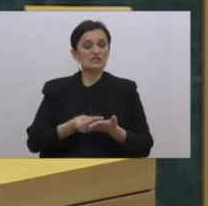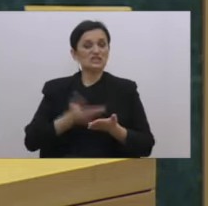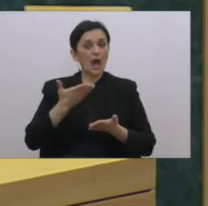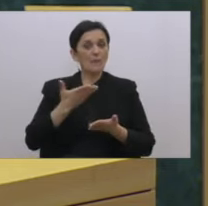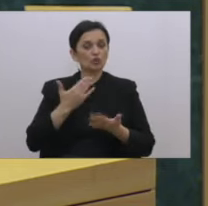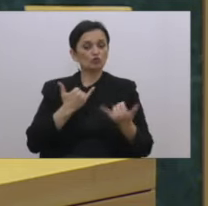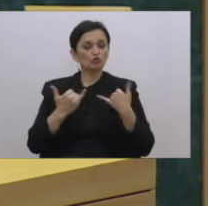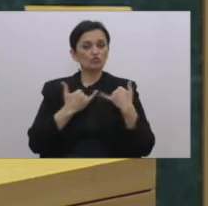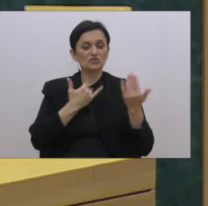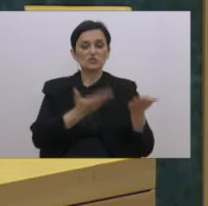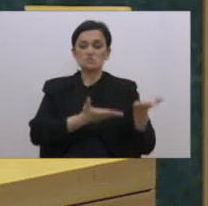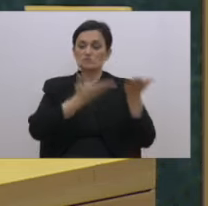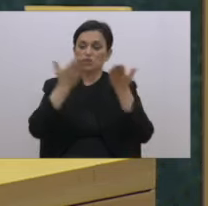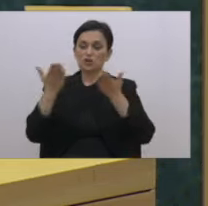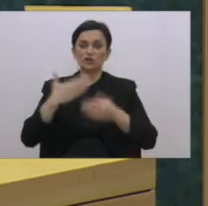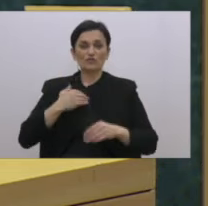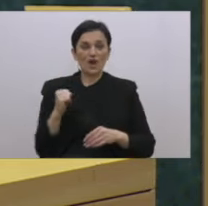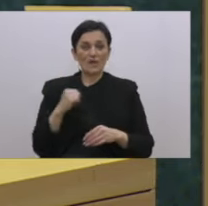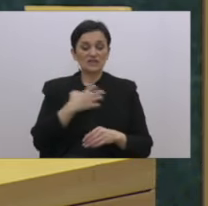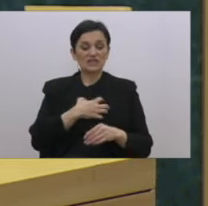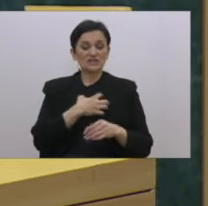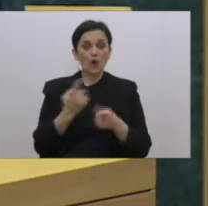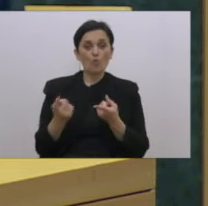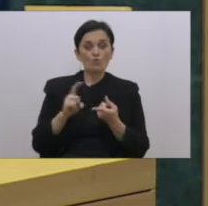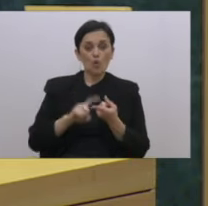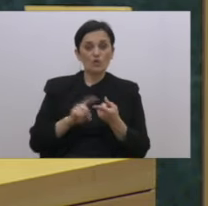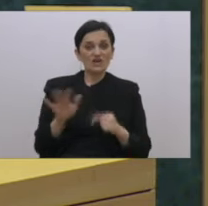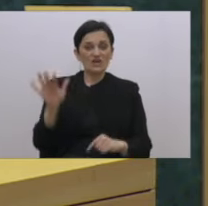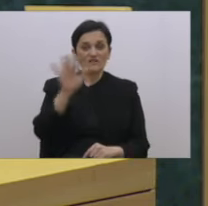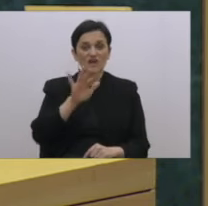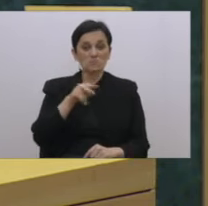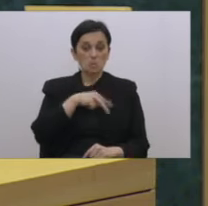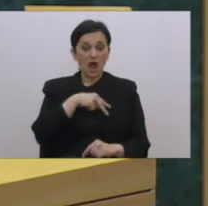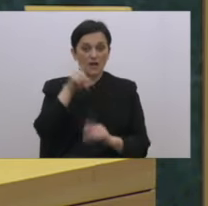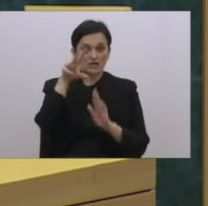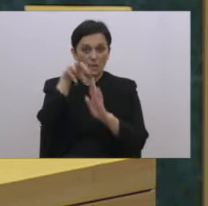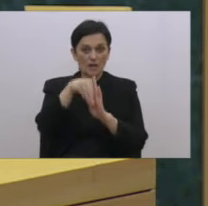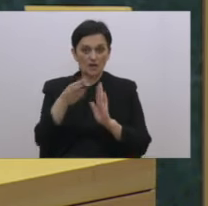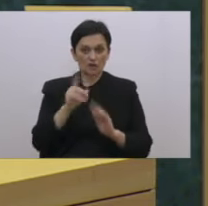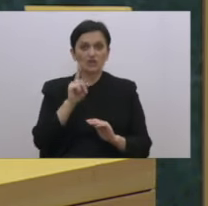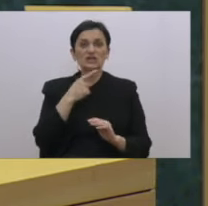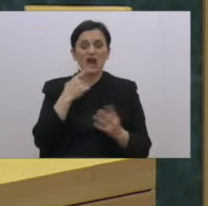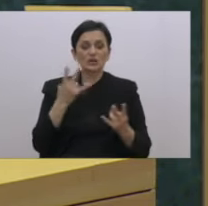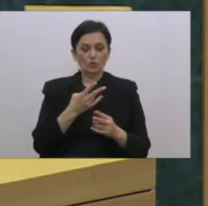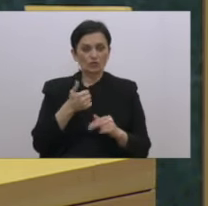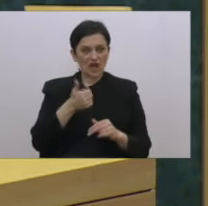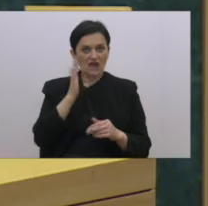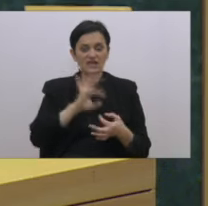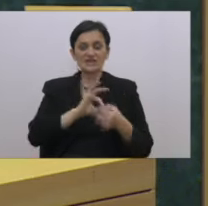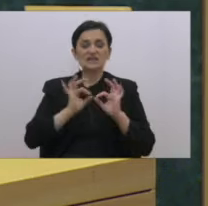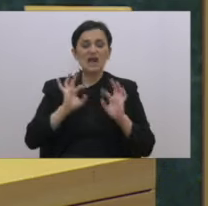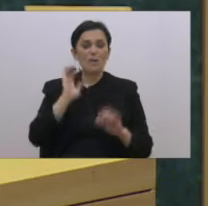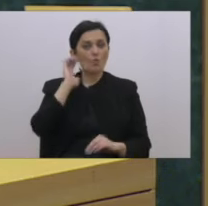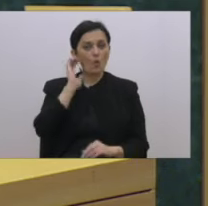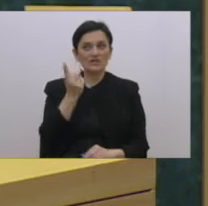სტუმრად მიღებული ჩვენ მეგობარ და სტრატეგიულ მოკავშირე ქვეყნის პარლამენტში, და ამაზე რა თქმა უნდა კარგი იქნება თუ განმარტებებს